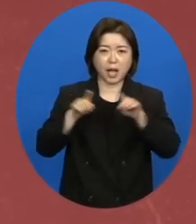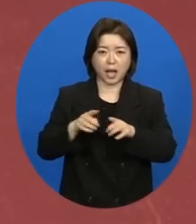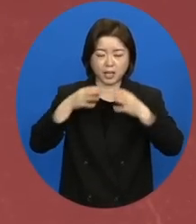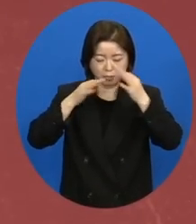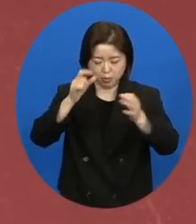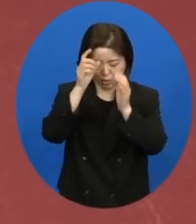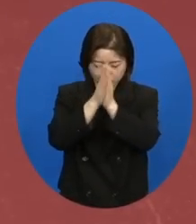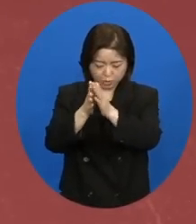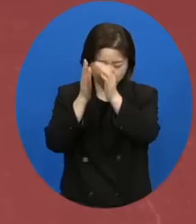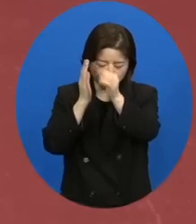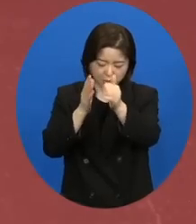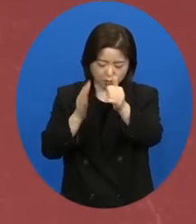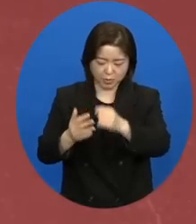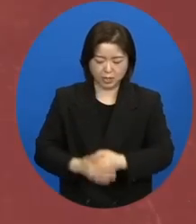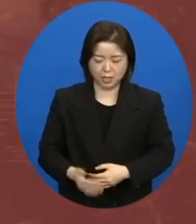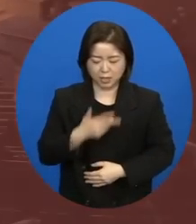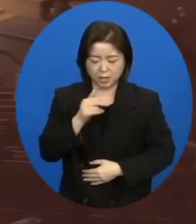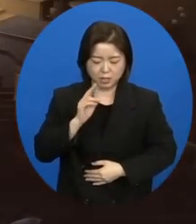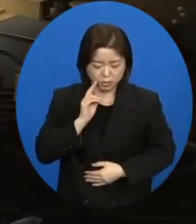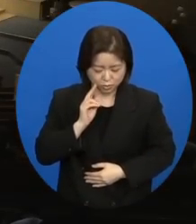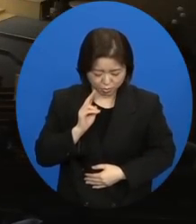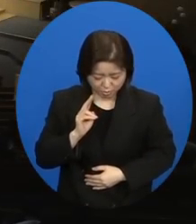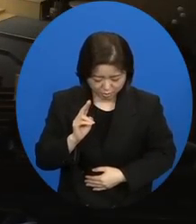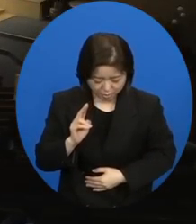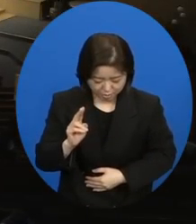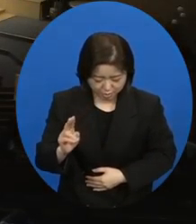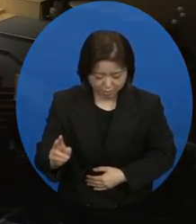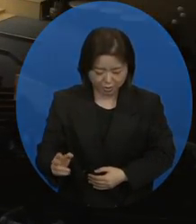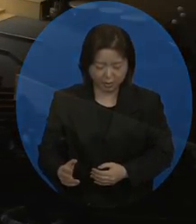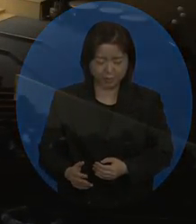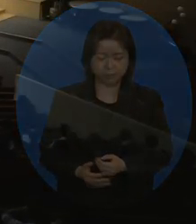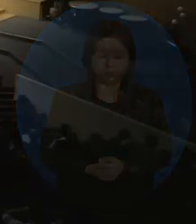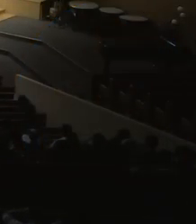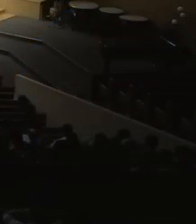동성으로 기도하겠습니다. 주여